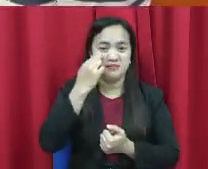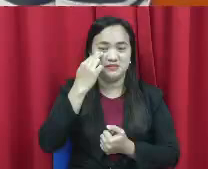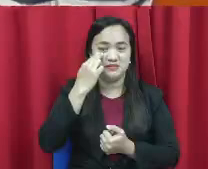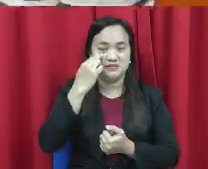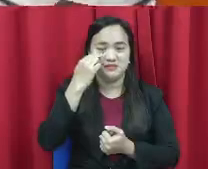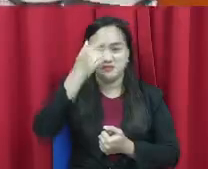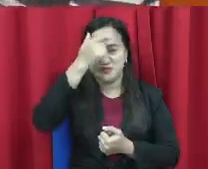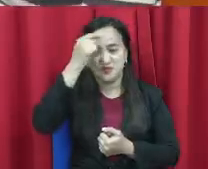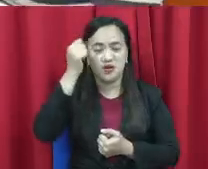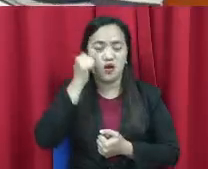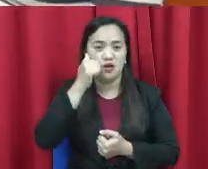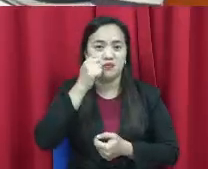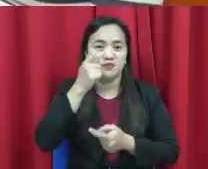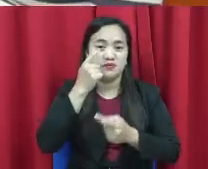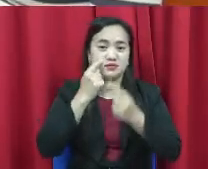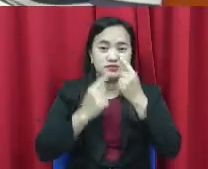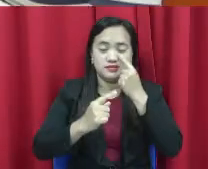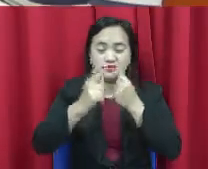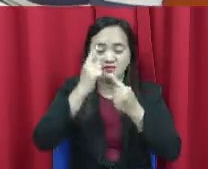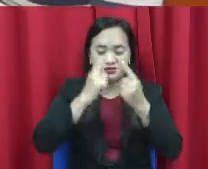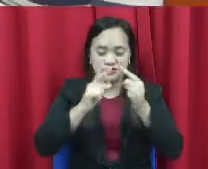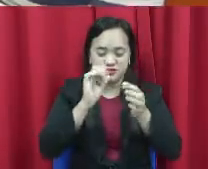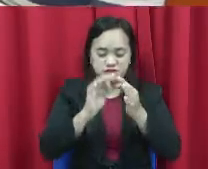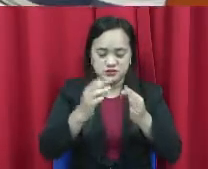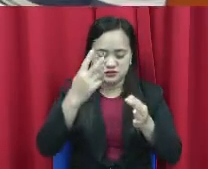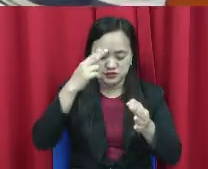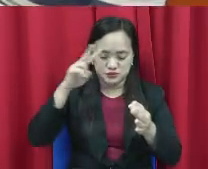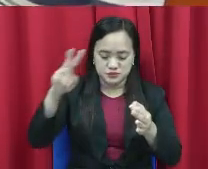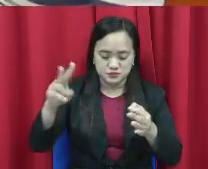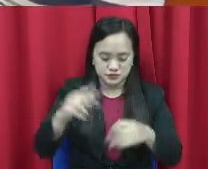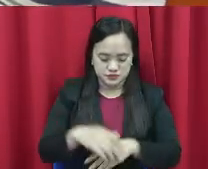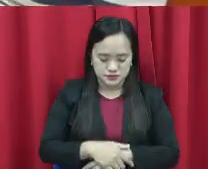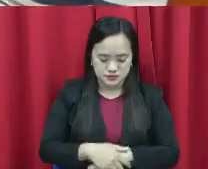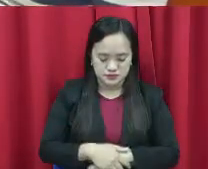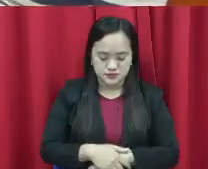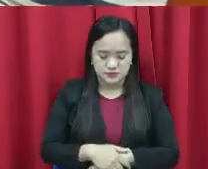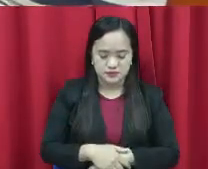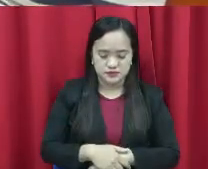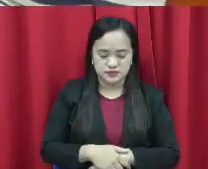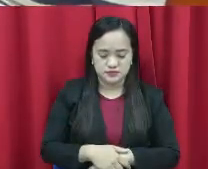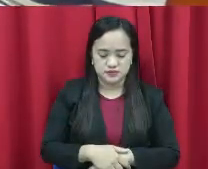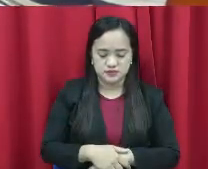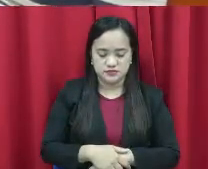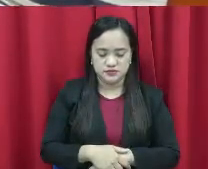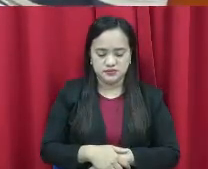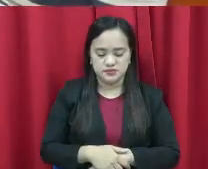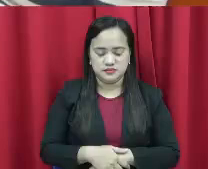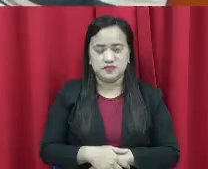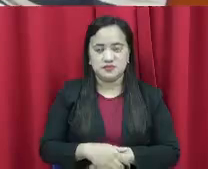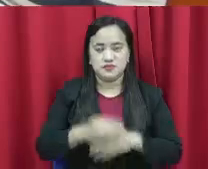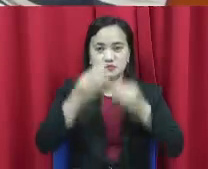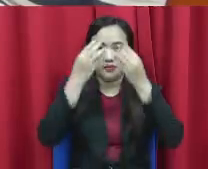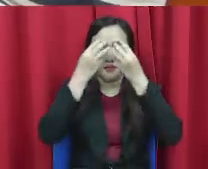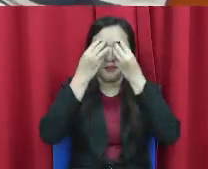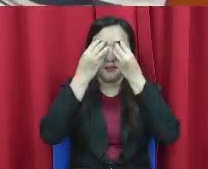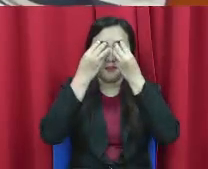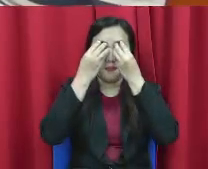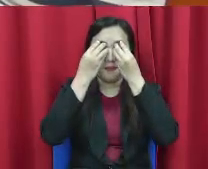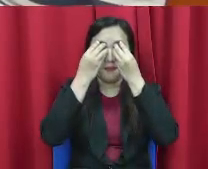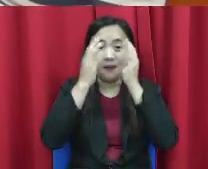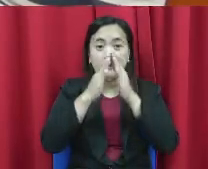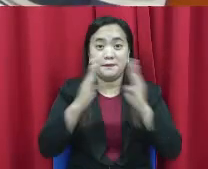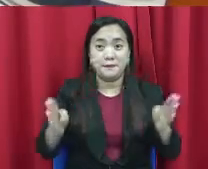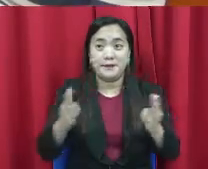na iyak Sabi ko pambihira kung magigising ay Kung halimbawa da at naan ako sisikatan ng araw na malaki yung mata ko na